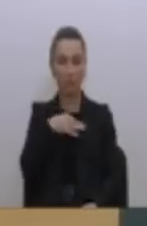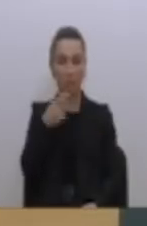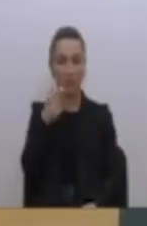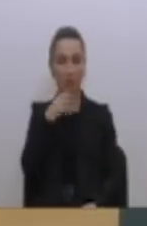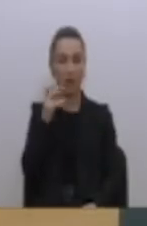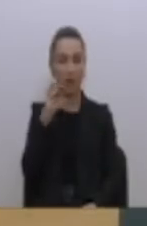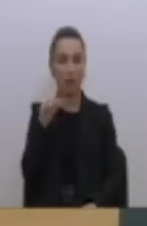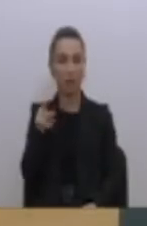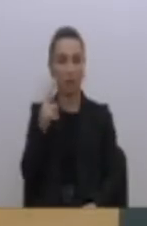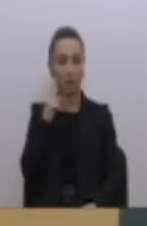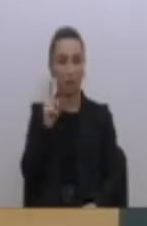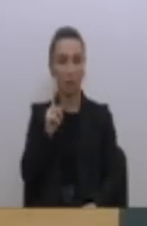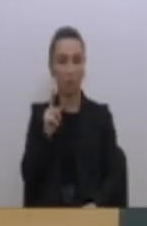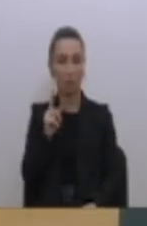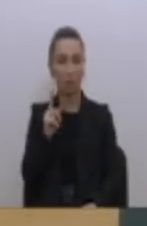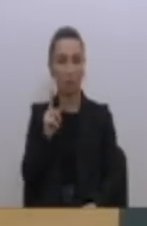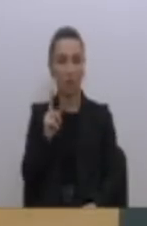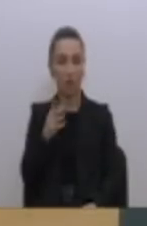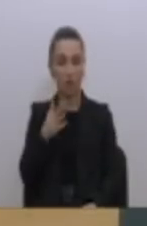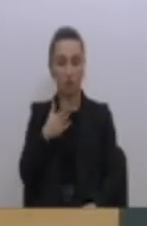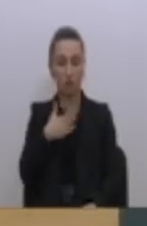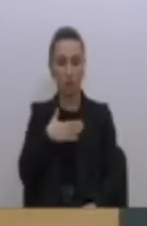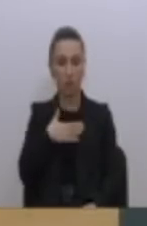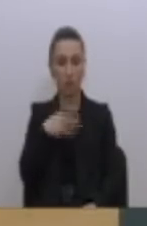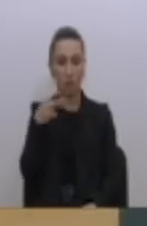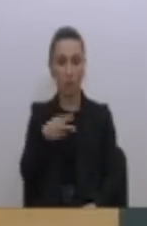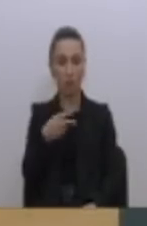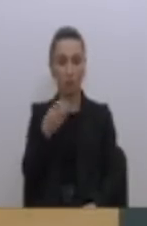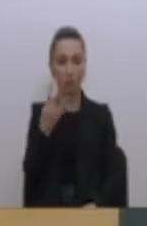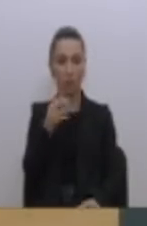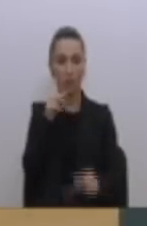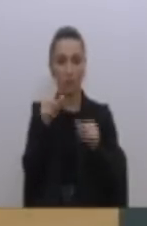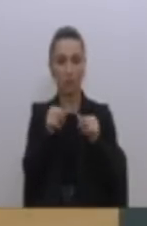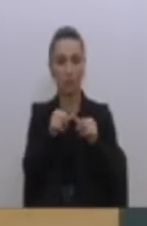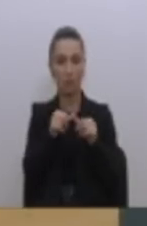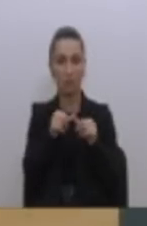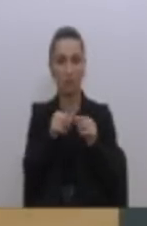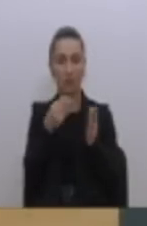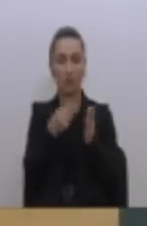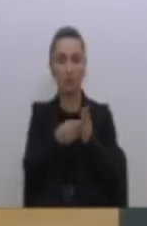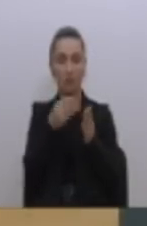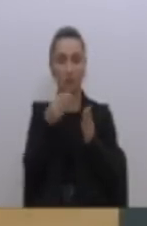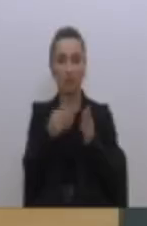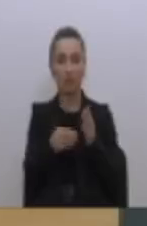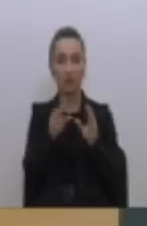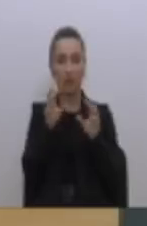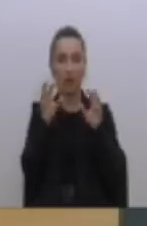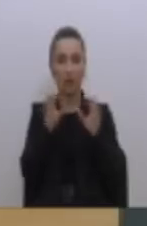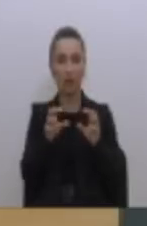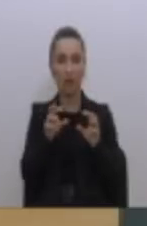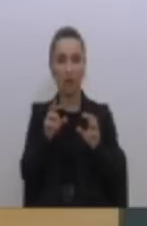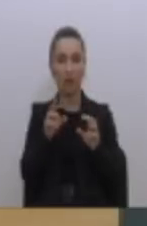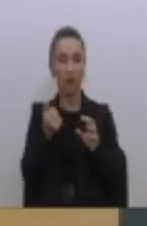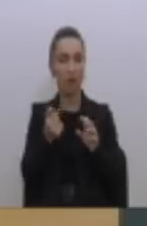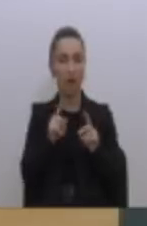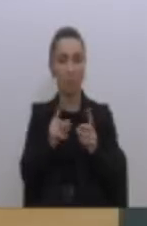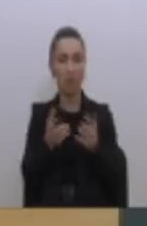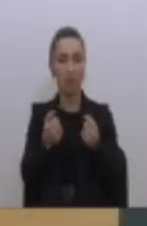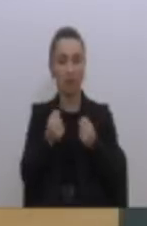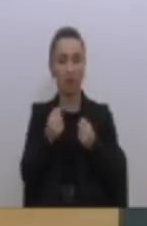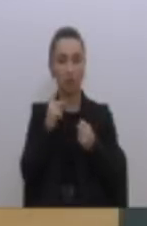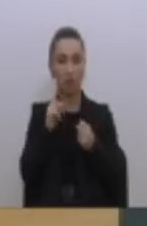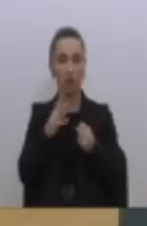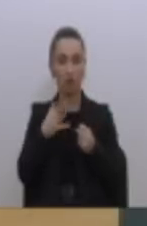რომ ჩვენ 2014 წელს ანტიდისკრიმინაციული კანონიო, იმიტომ კი არ მივიღეთო, რომ